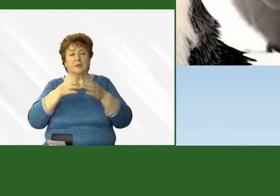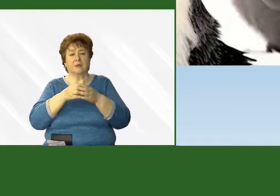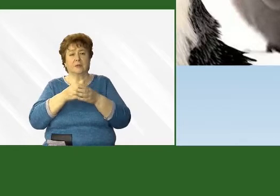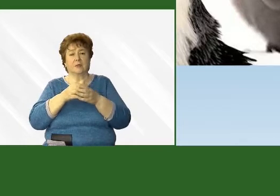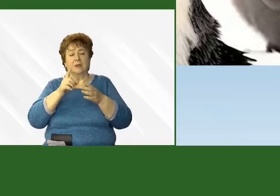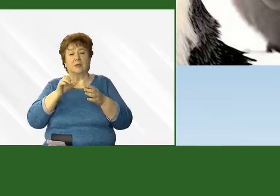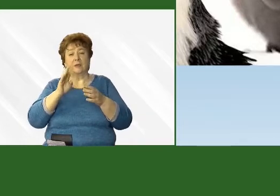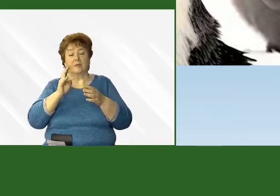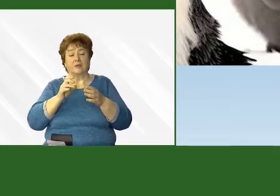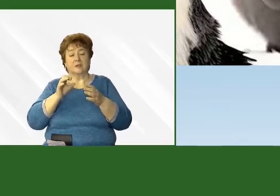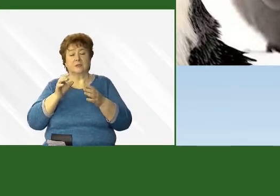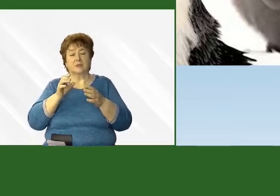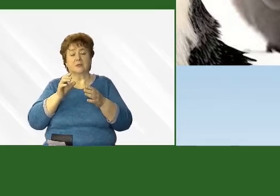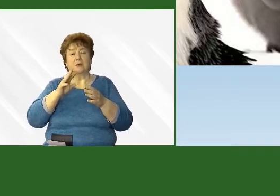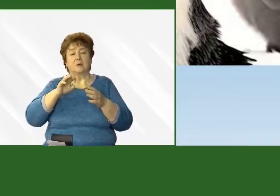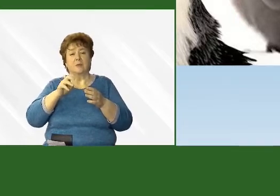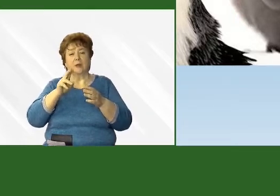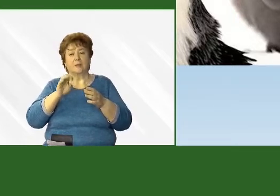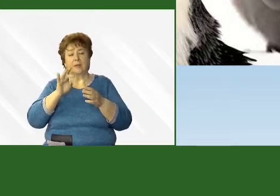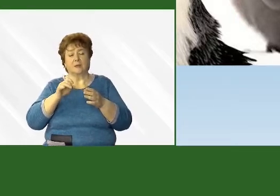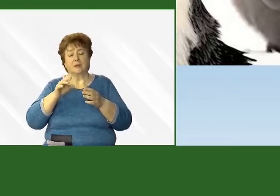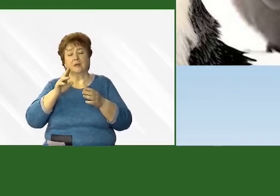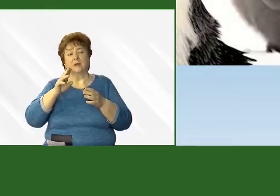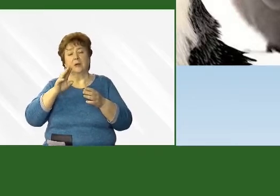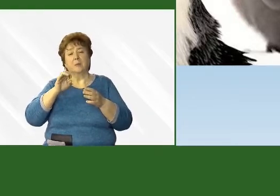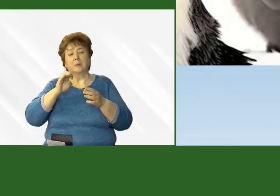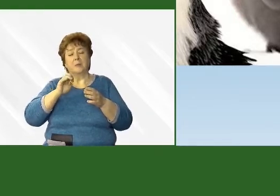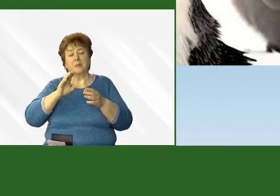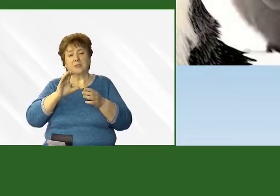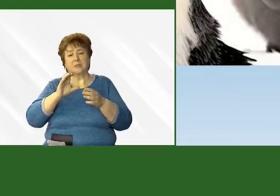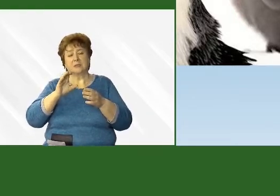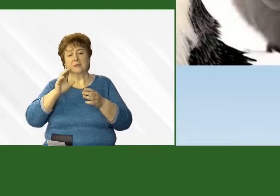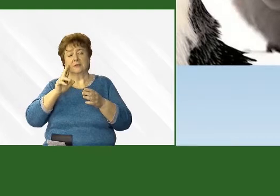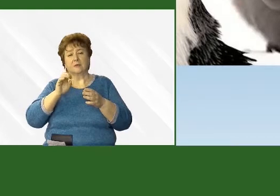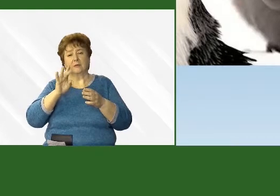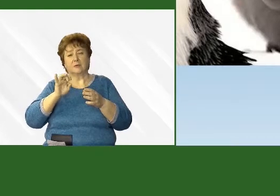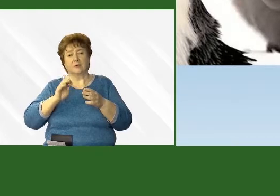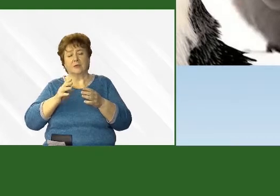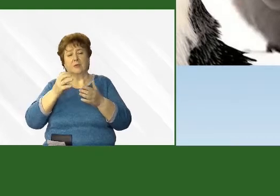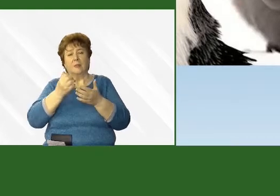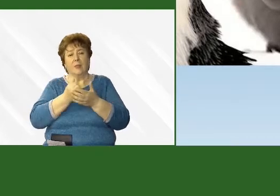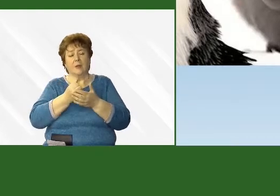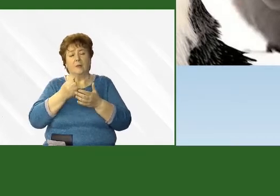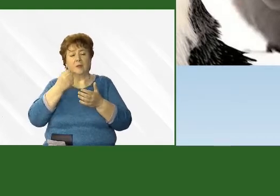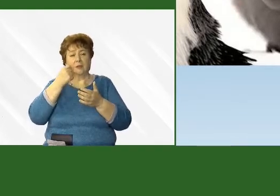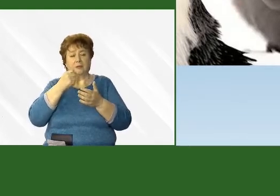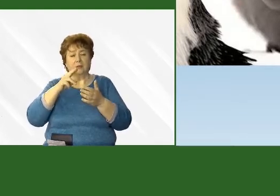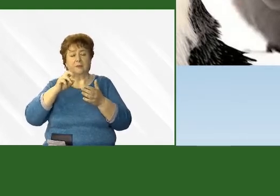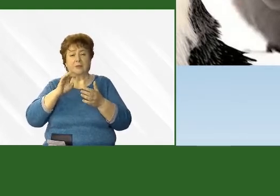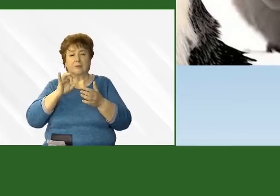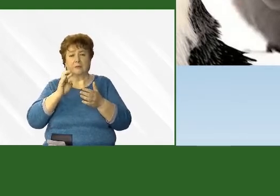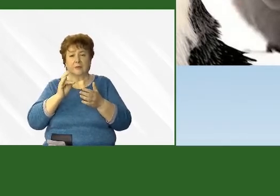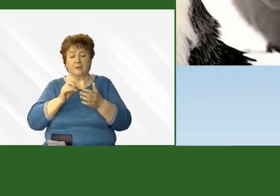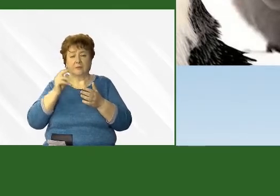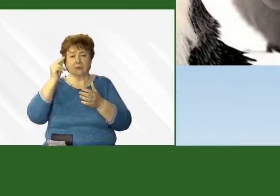мысе Эванс в проливе Макмердо на мысе Крузье, где добыли несколько яиц пингвинов, что было важно